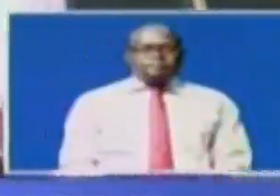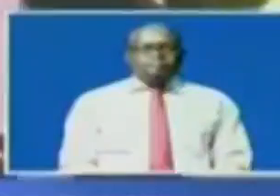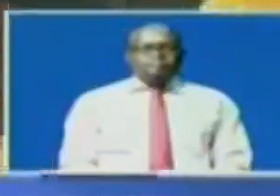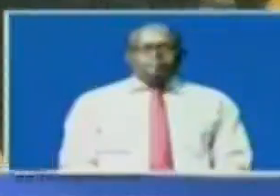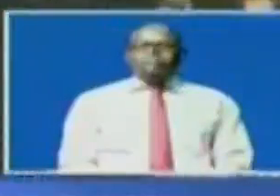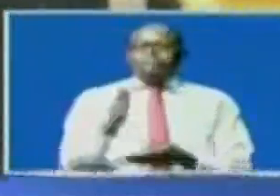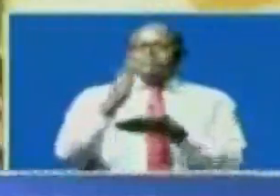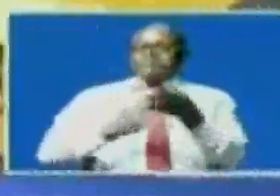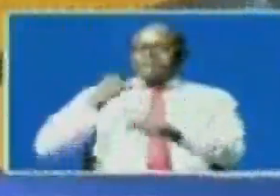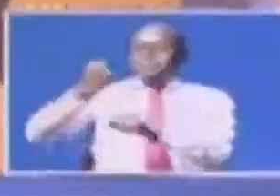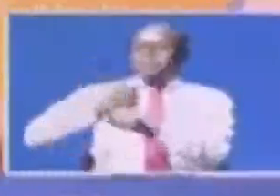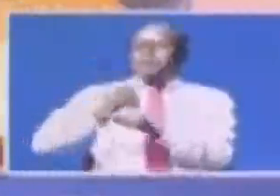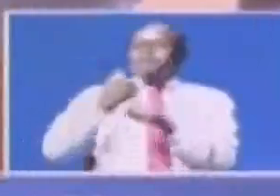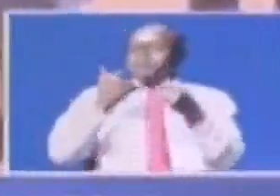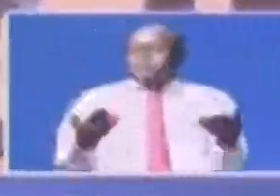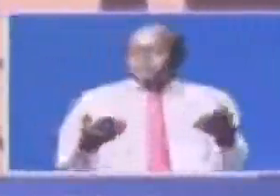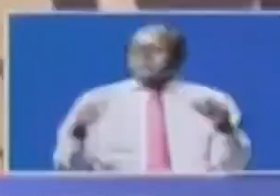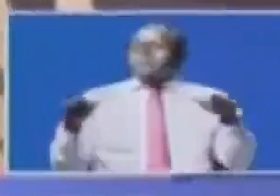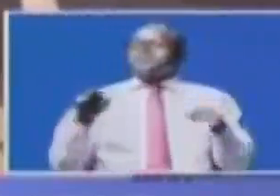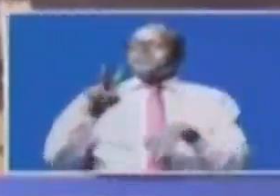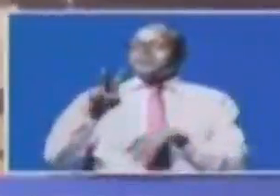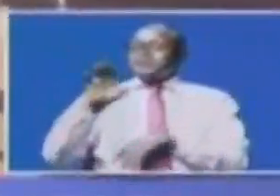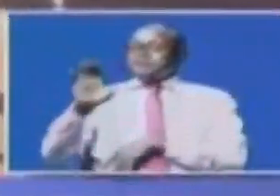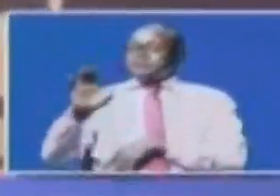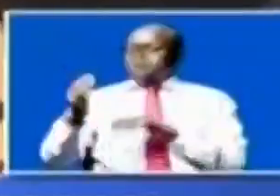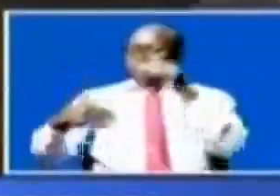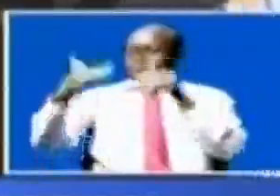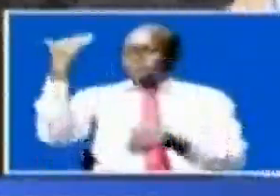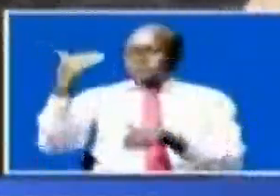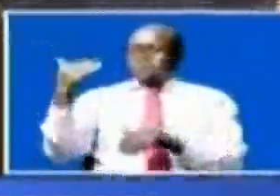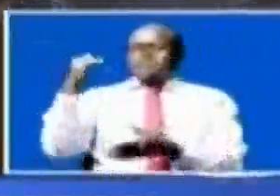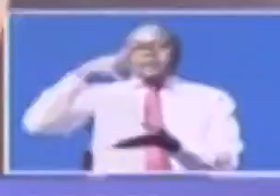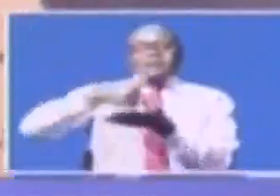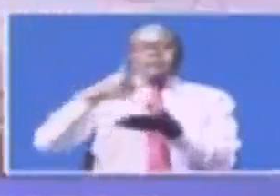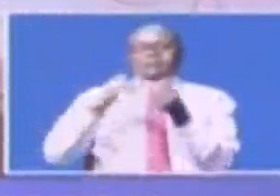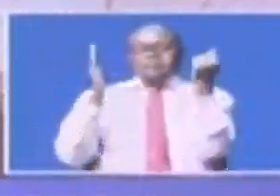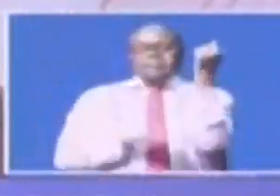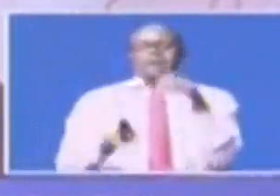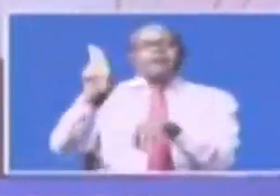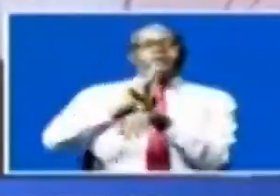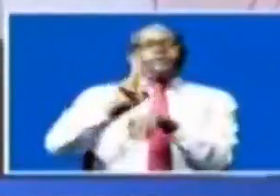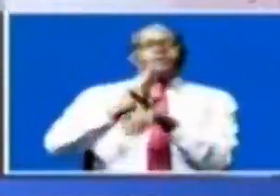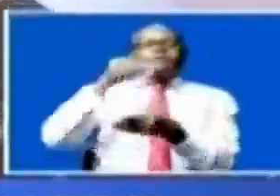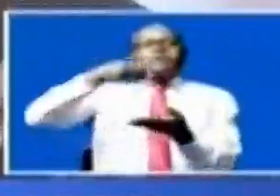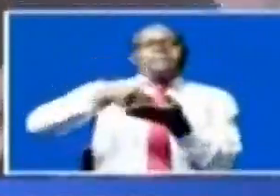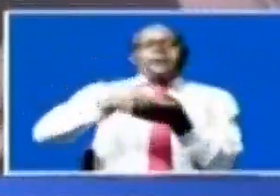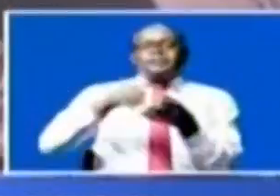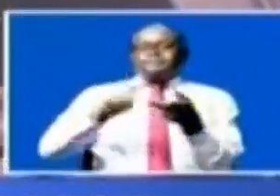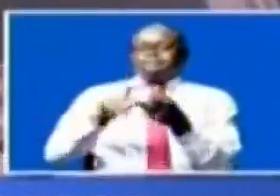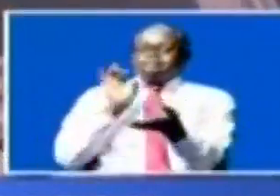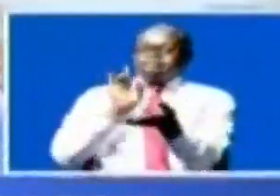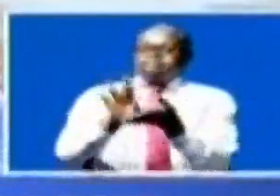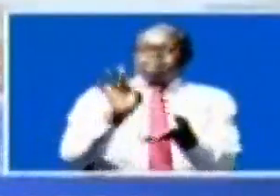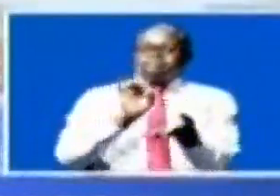Baadhi ya wafanyikazi wakidai kuwa naibu wa chansela wa chuo hicho amehusika katika matumizi mabaya ya mamilioni ya fedha, kando na madai ya kuwafurusha